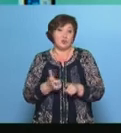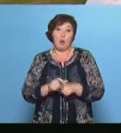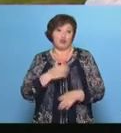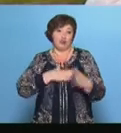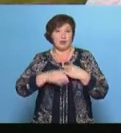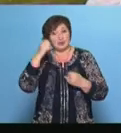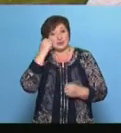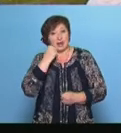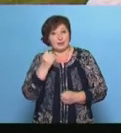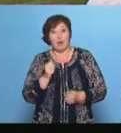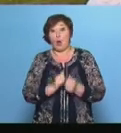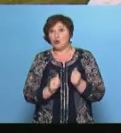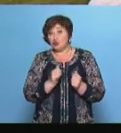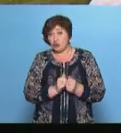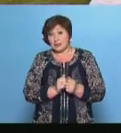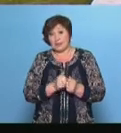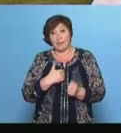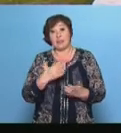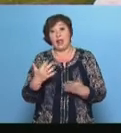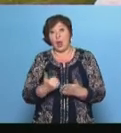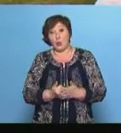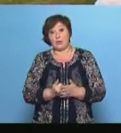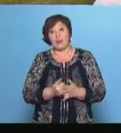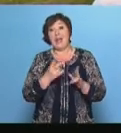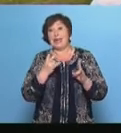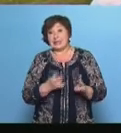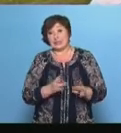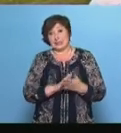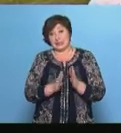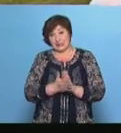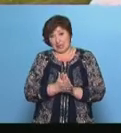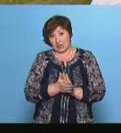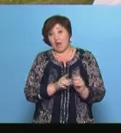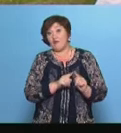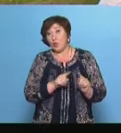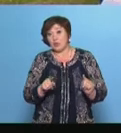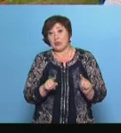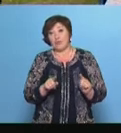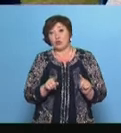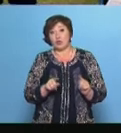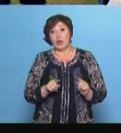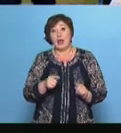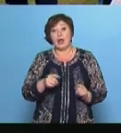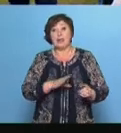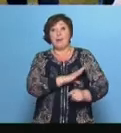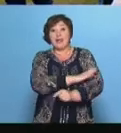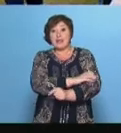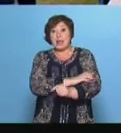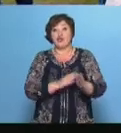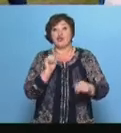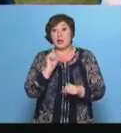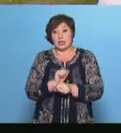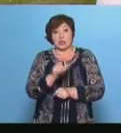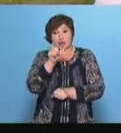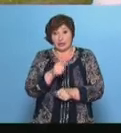Спасибо. Очень часто мы находим кризисные состояния, ну, вплоть до того, что, допустим, гипертонический криз, и человеку,